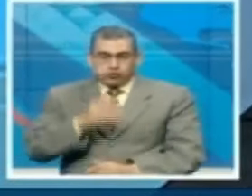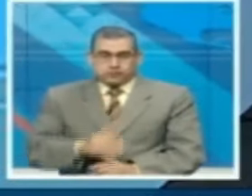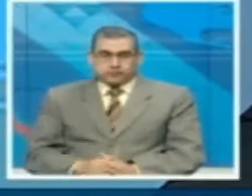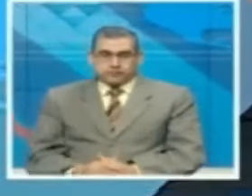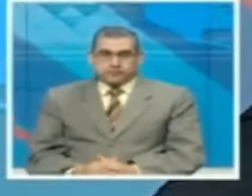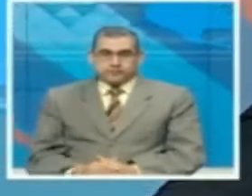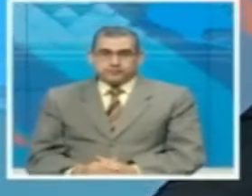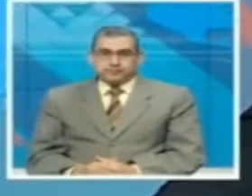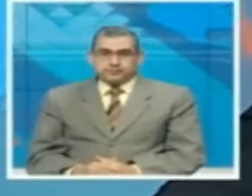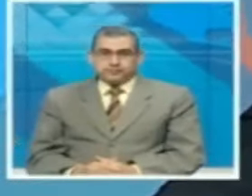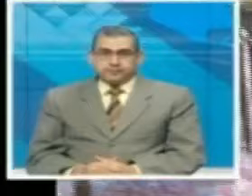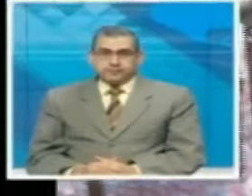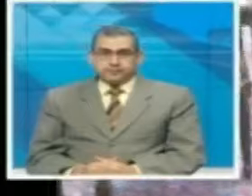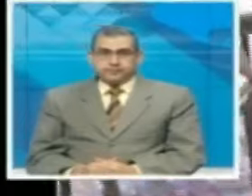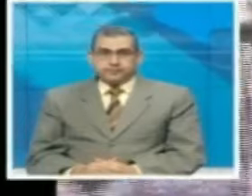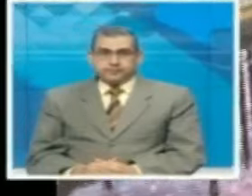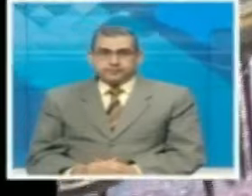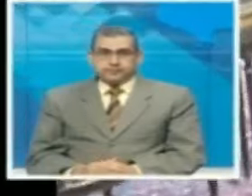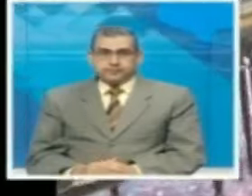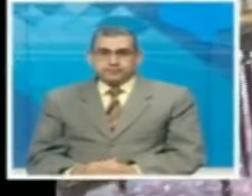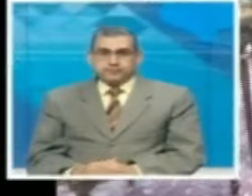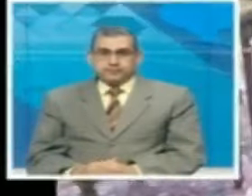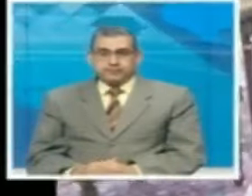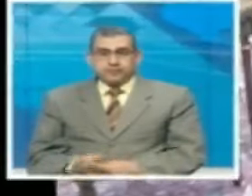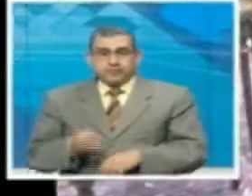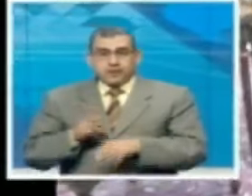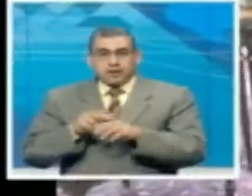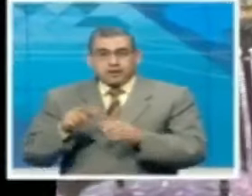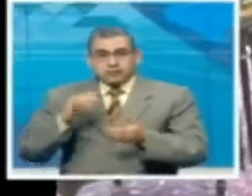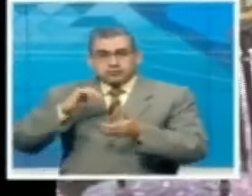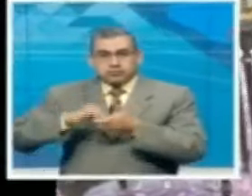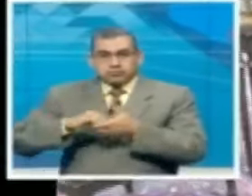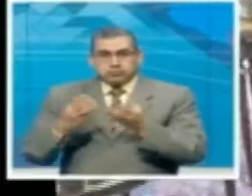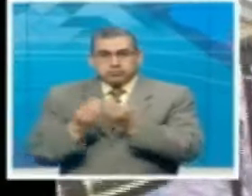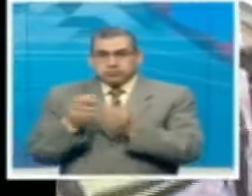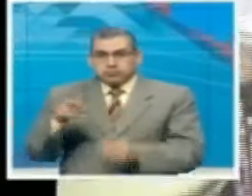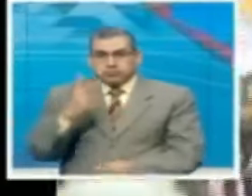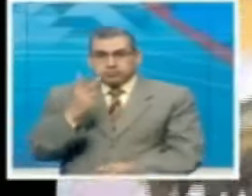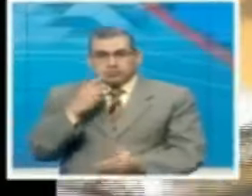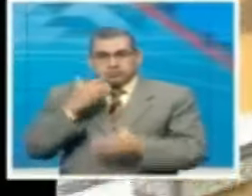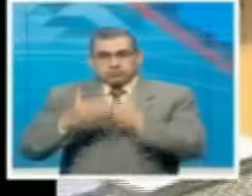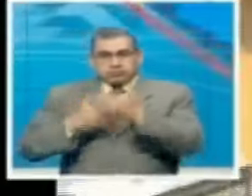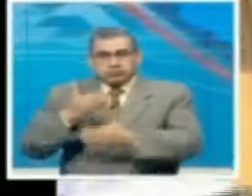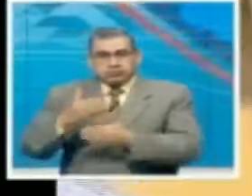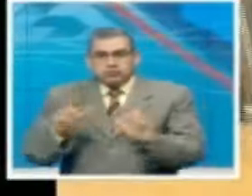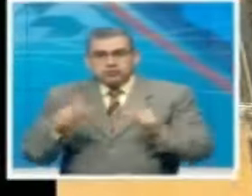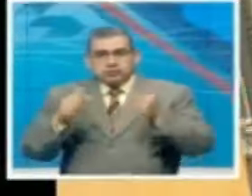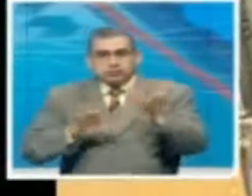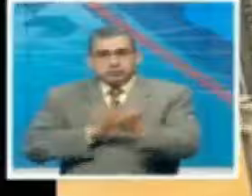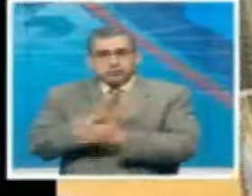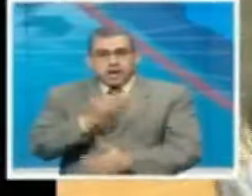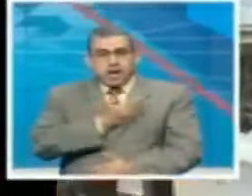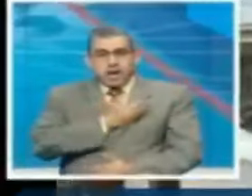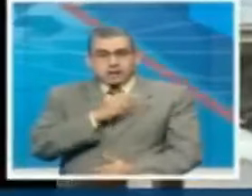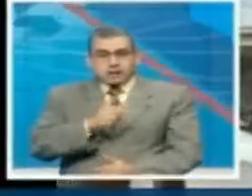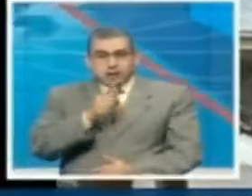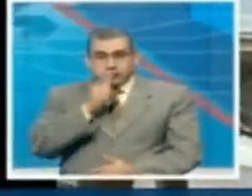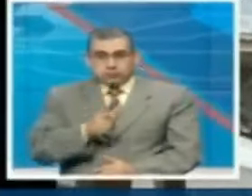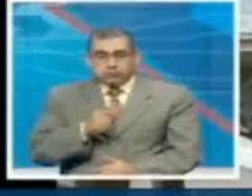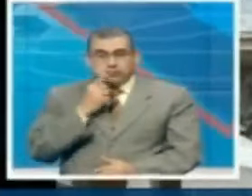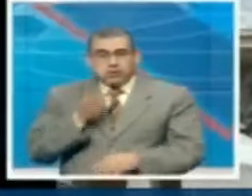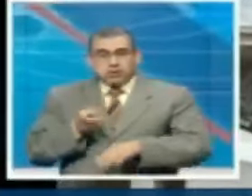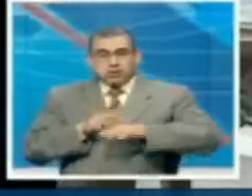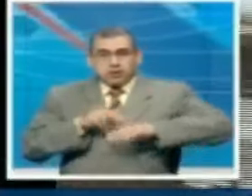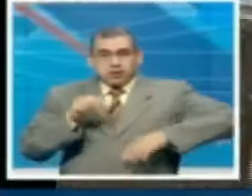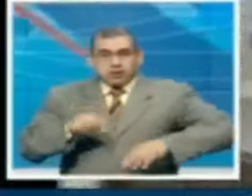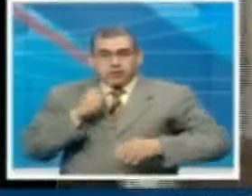نتابع ما بين العلاقات الثنائية وتطورات الأحداث في قطاع غزة، بالإضافة